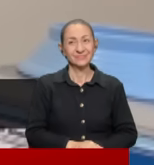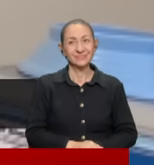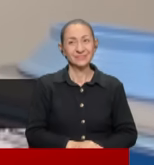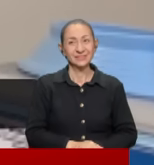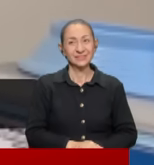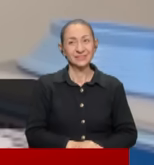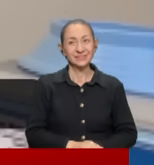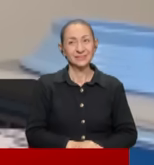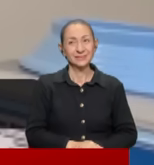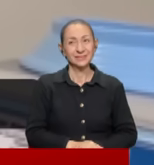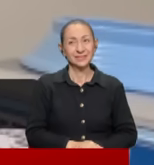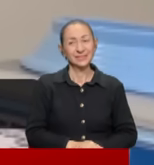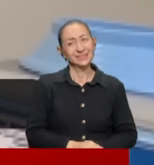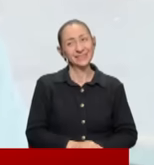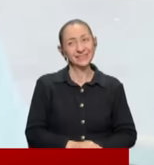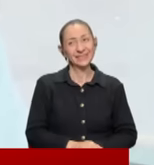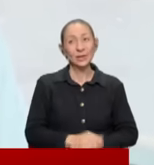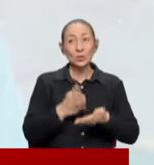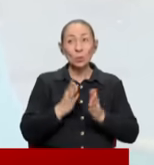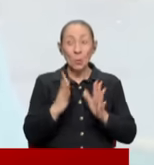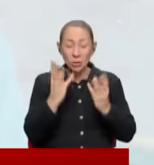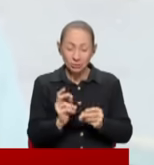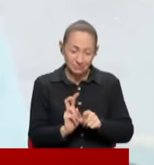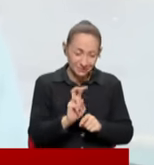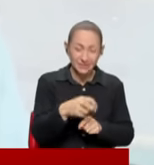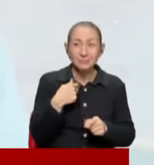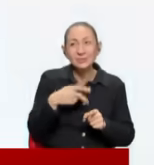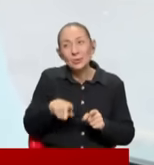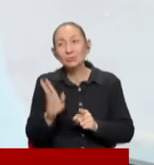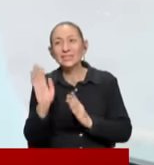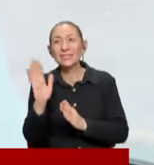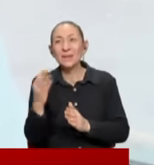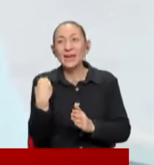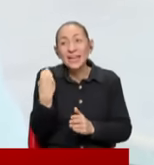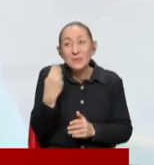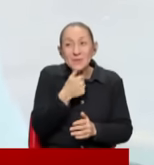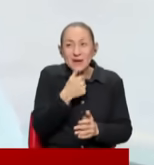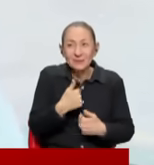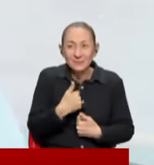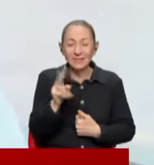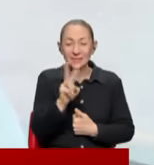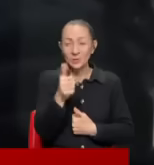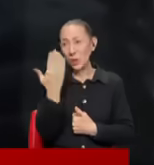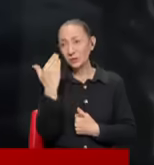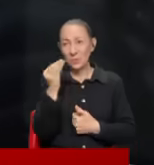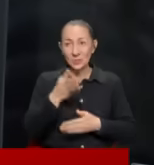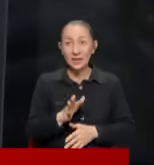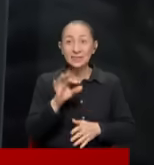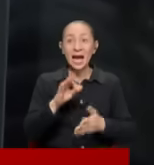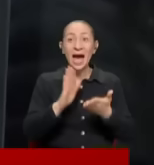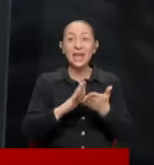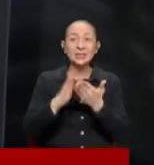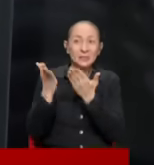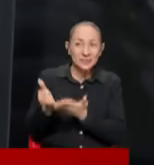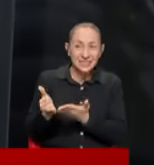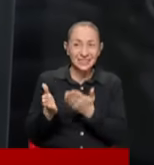sıktım. Sıkınca da zaten bebe geldi. Doğum oldu, aşağı indiler. Yolumuza devam ettik. Ben de yeni babayım. 20 gün önce çocuğum oldu. Şimdi